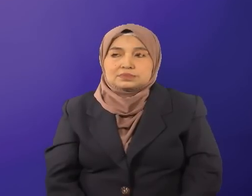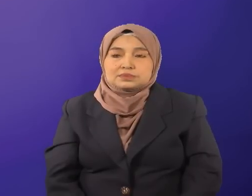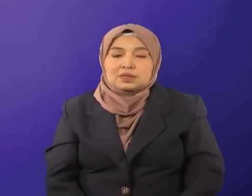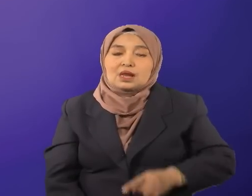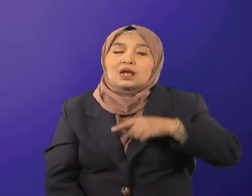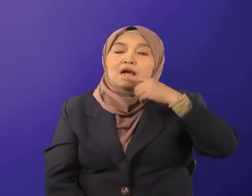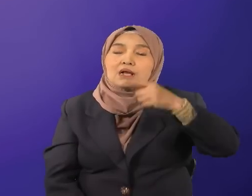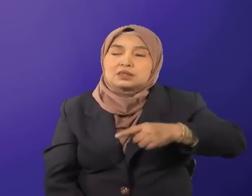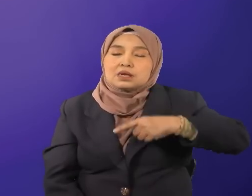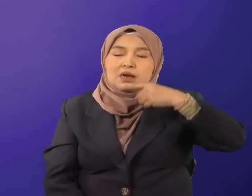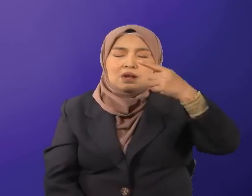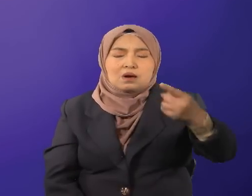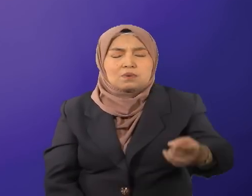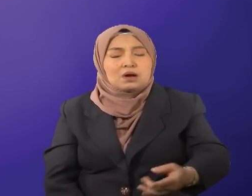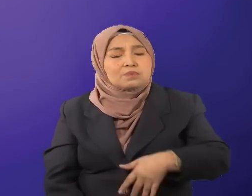Qul